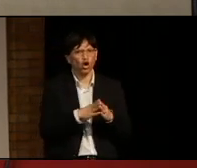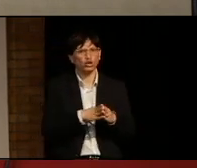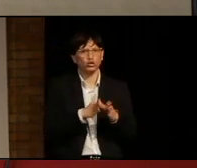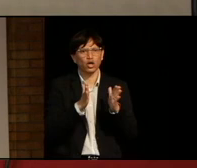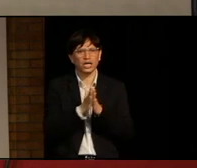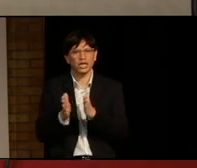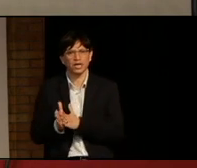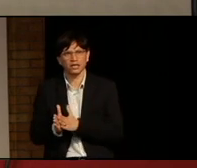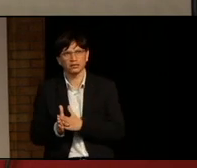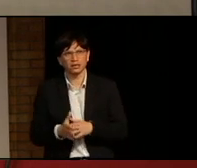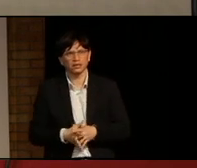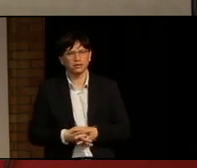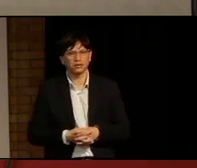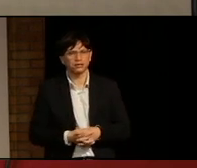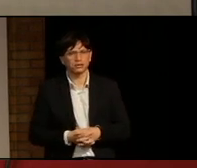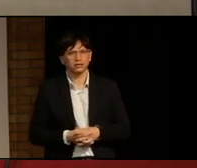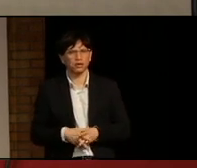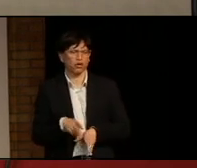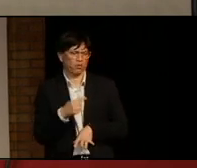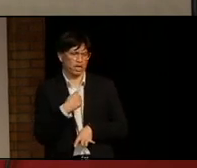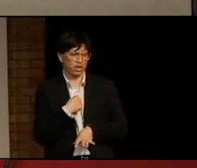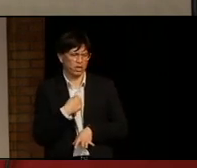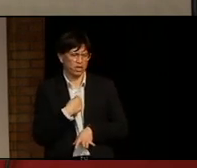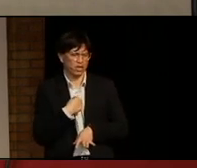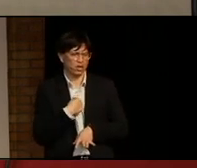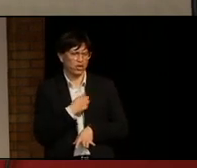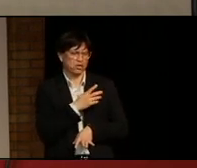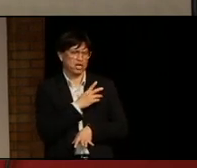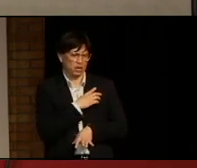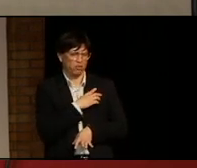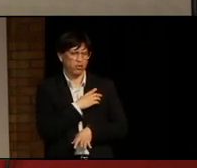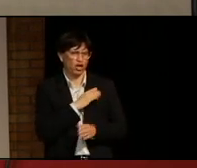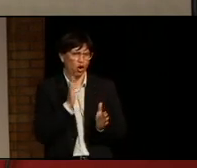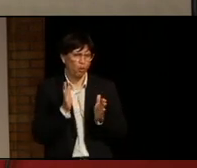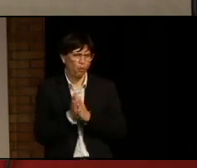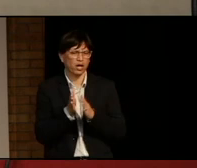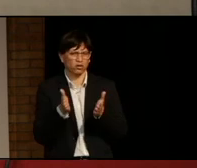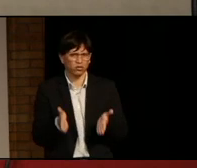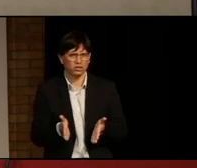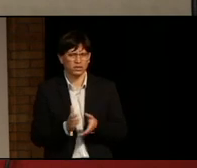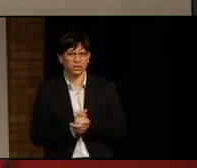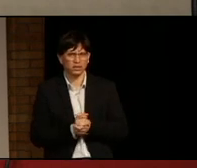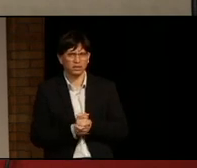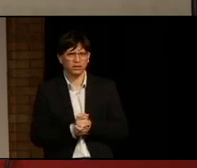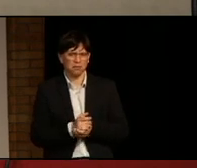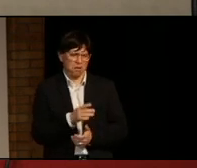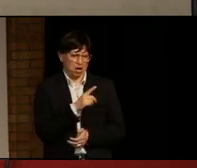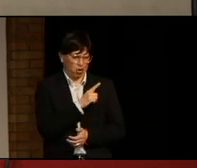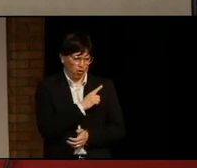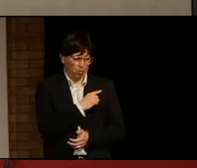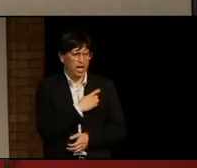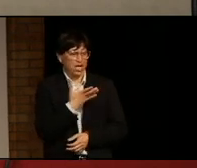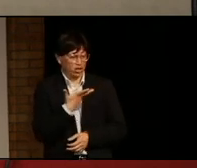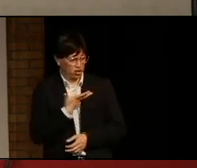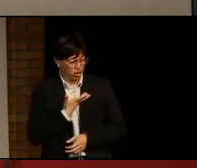è come se io di mio parto sempre così ma se con me c'è